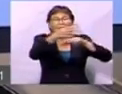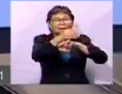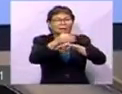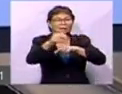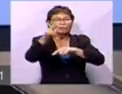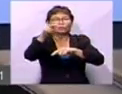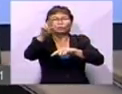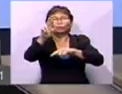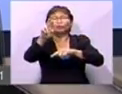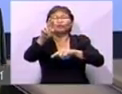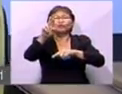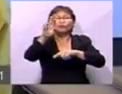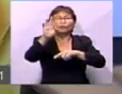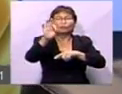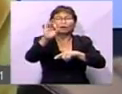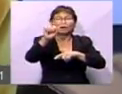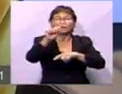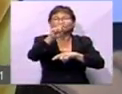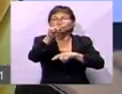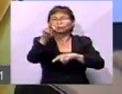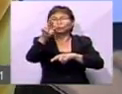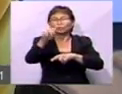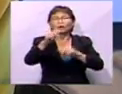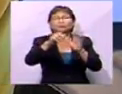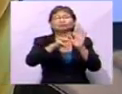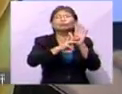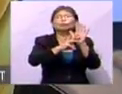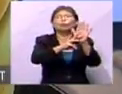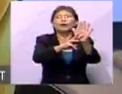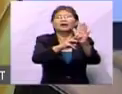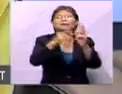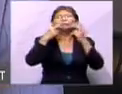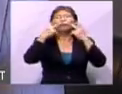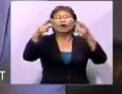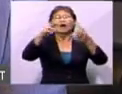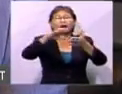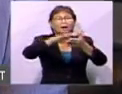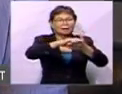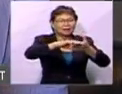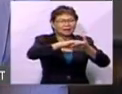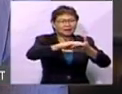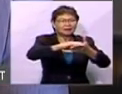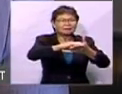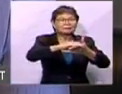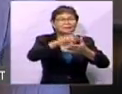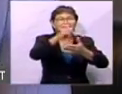Fazura Sharifuddin sebagai duta rasmi jenama kad debit Maybank.